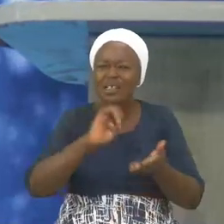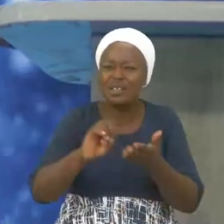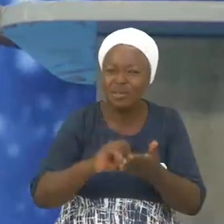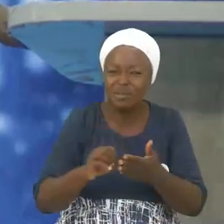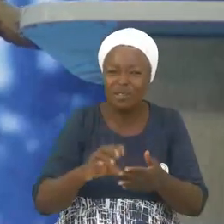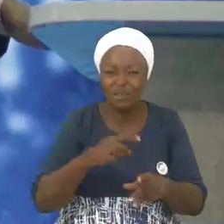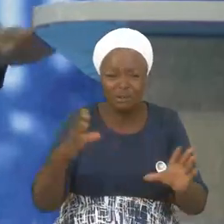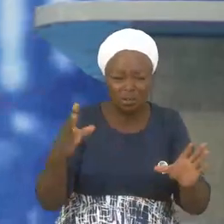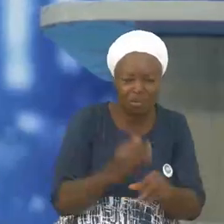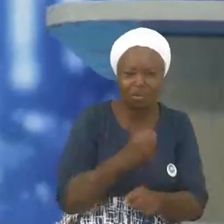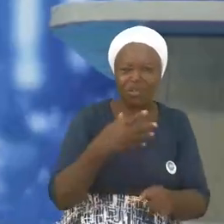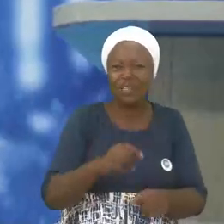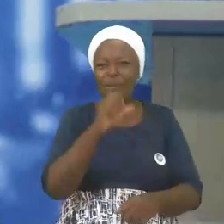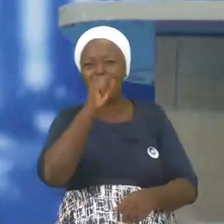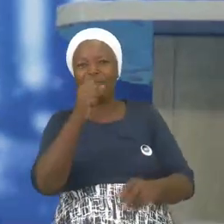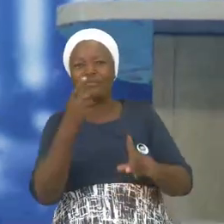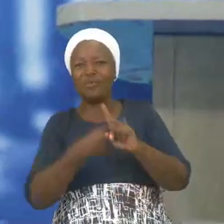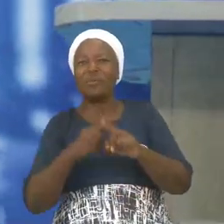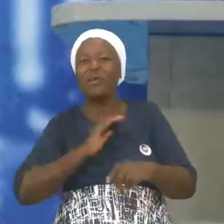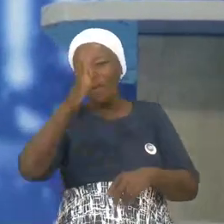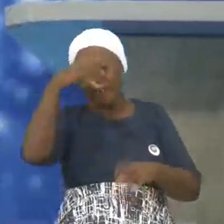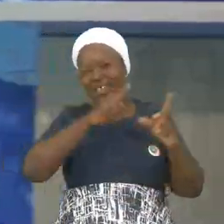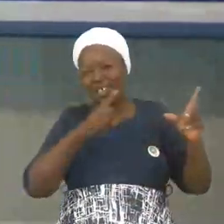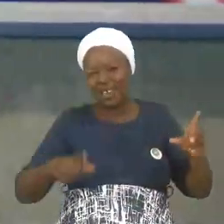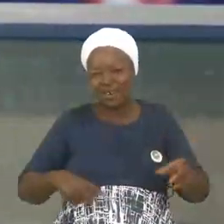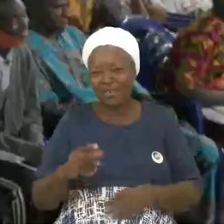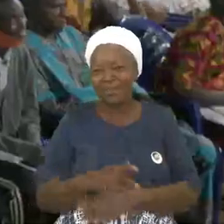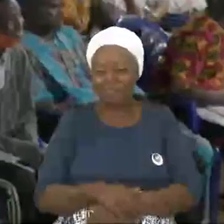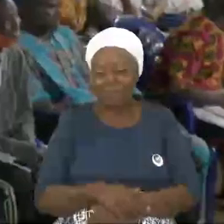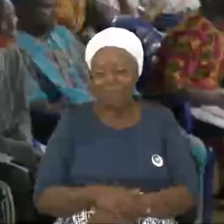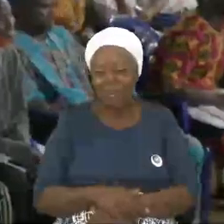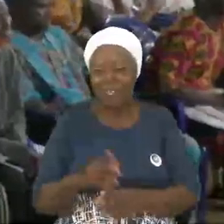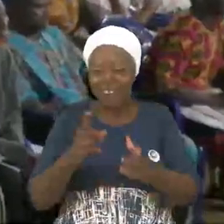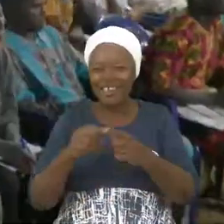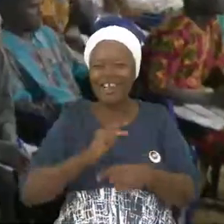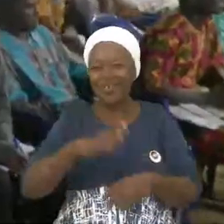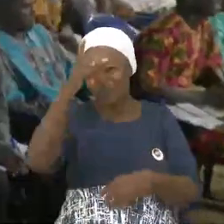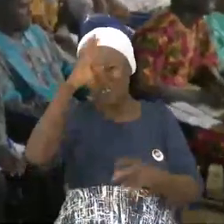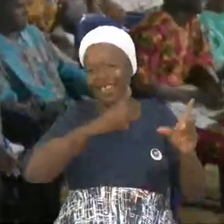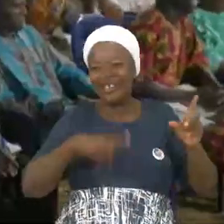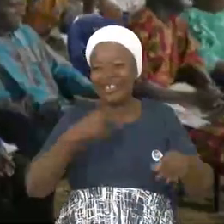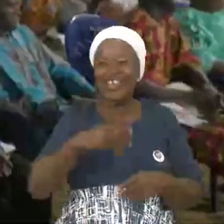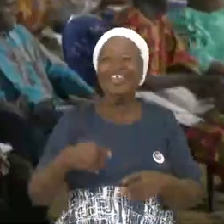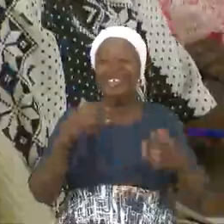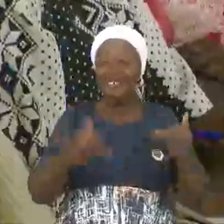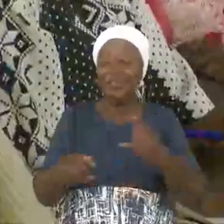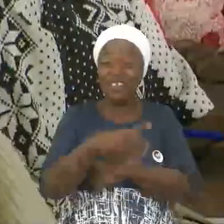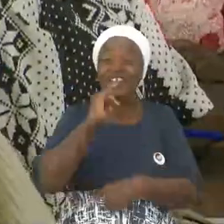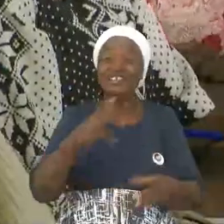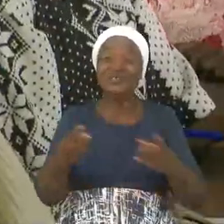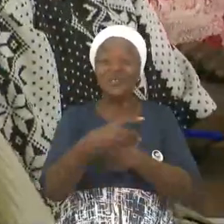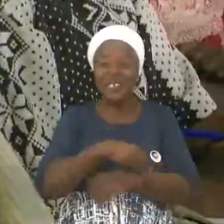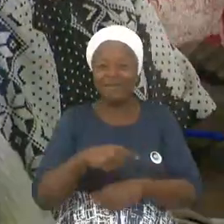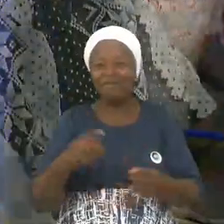prêchais. Elle n'a pas dit, excuse-moi, monsieur. Elle m'a attendu, étant la même, arraché le micro. J'ai